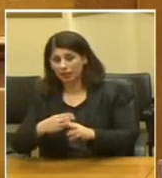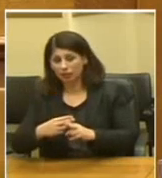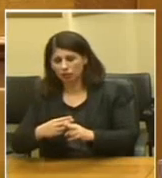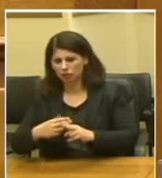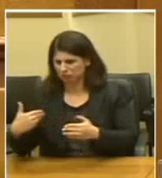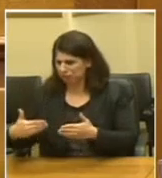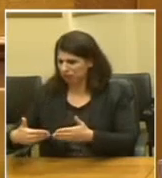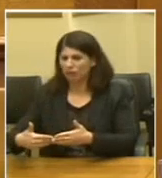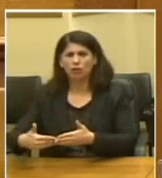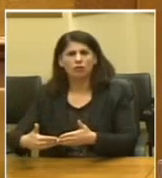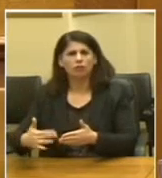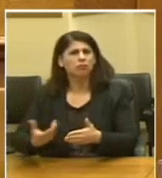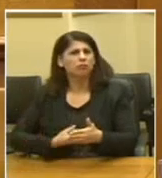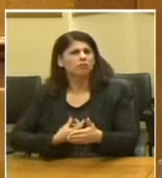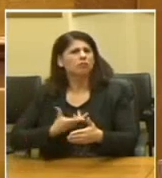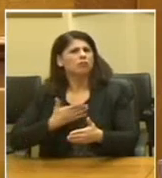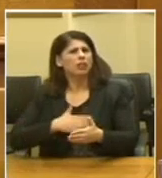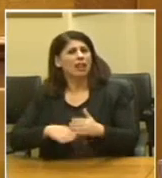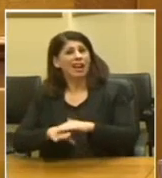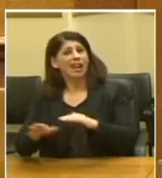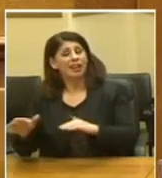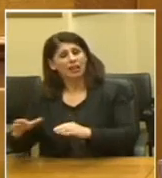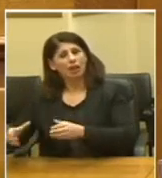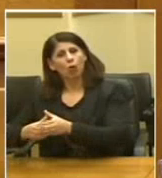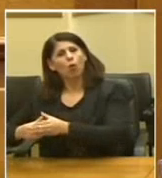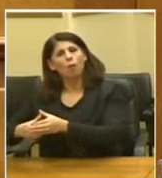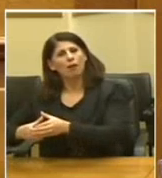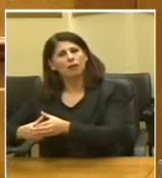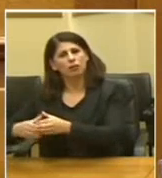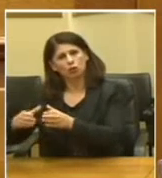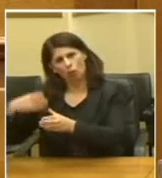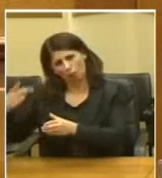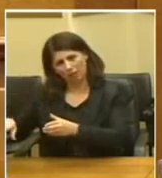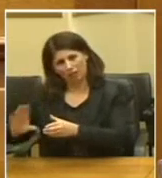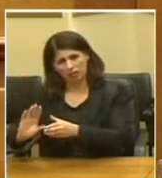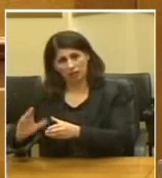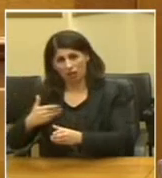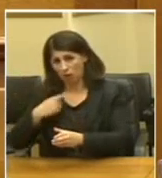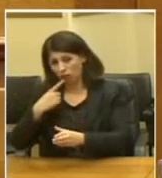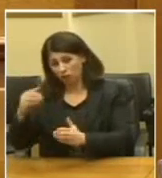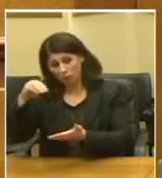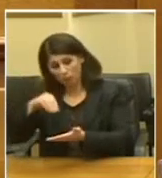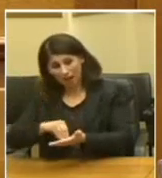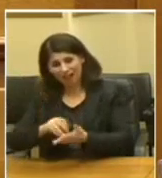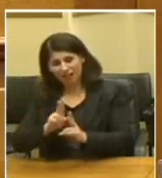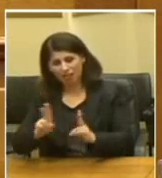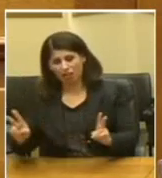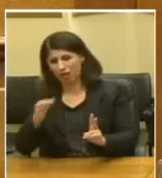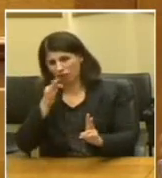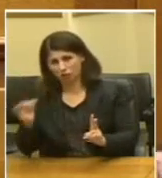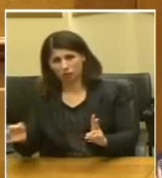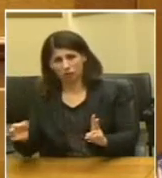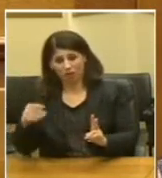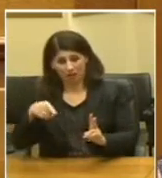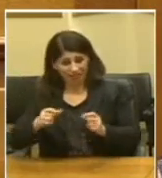διάστημα με βάση τις ορέξεις μιας ακραίας πτέρυγας του κόμματός σας. Εγώ θα σας το πω για άλλη μια φορά καθαρά. Αυτή